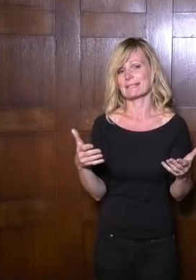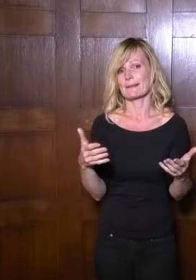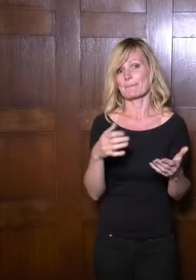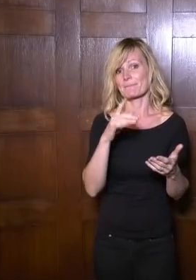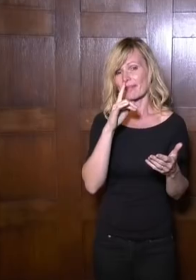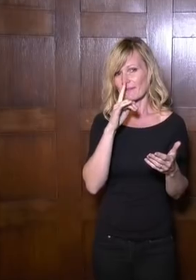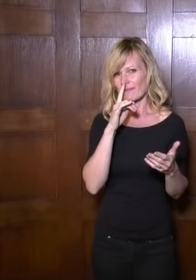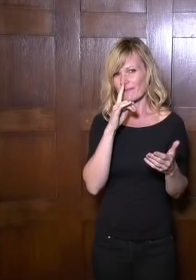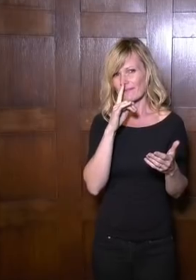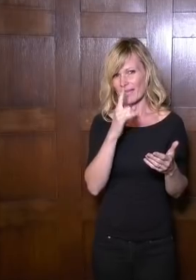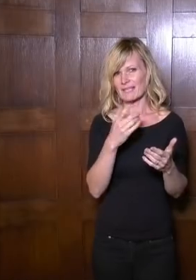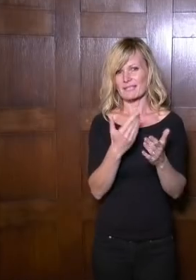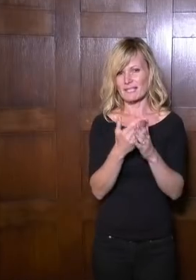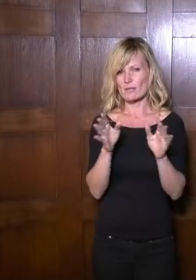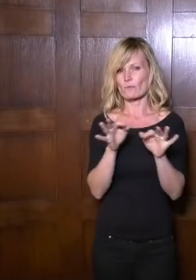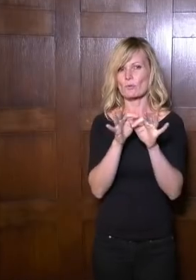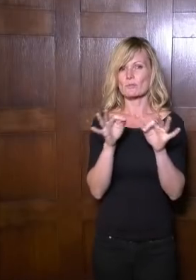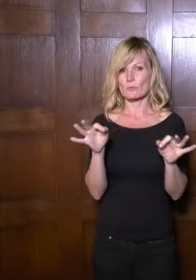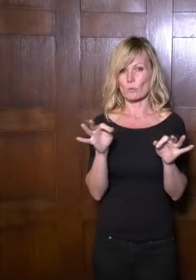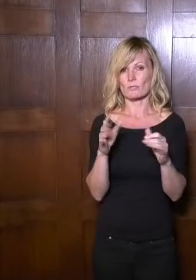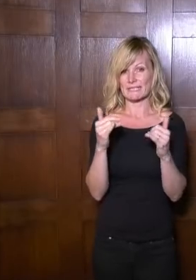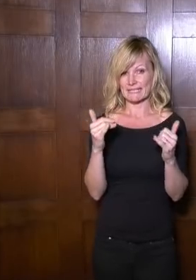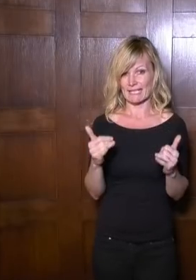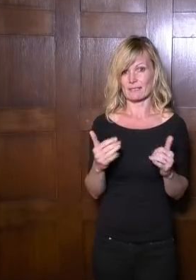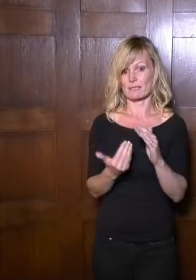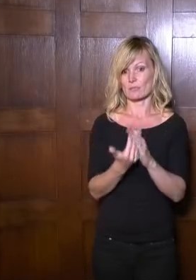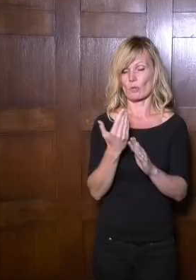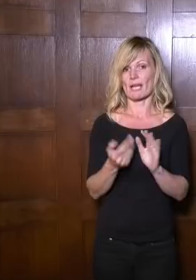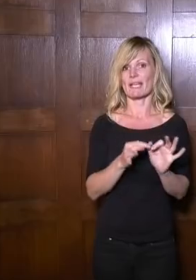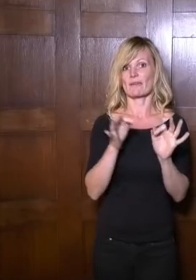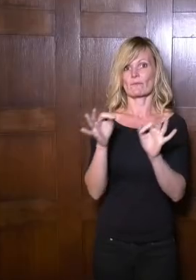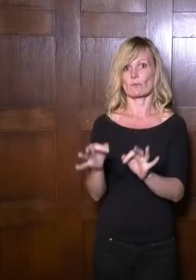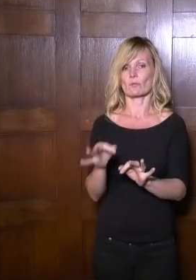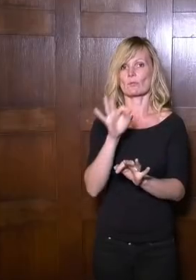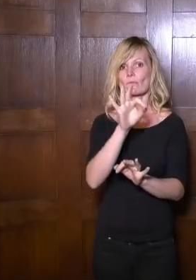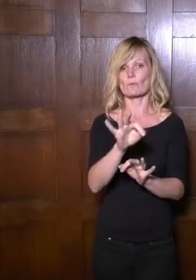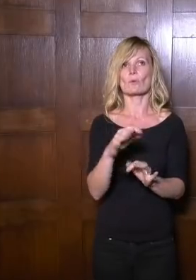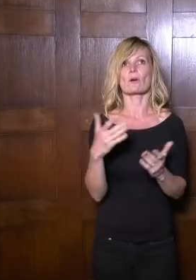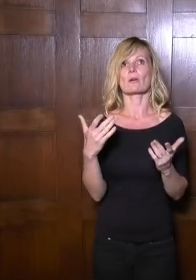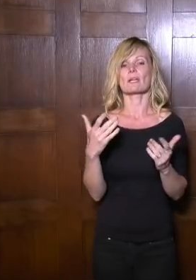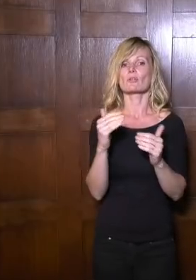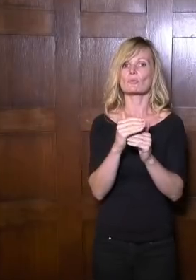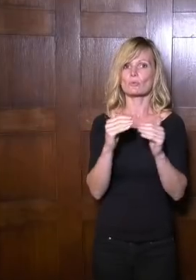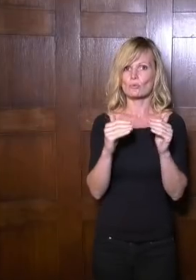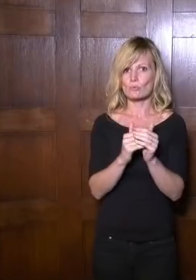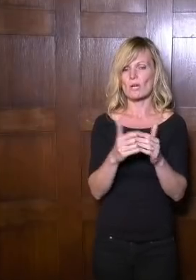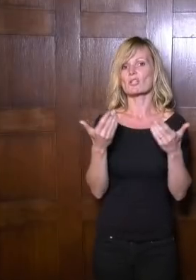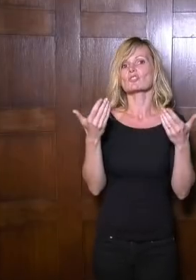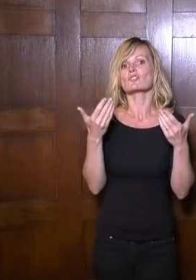Wenn wir diese Funktion, die jetzt eingeführt worden ist, für diese etwas strukturschwachen, sage ich